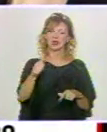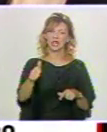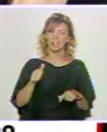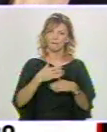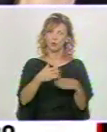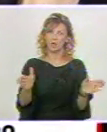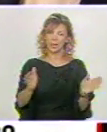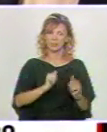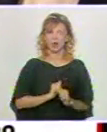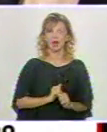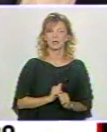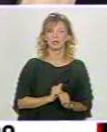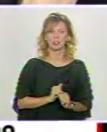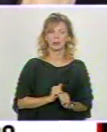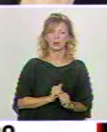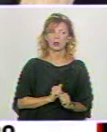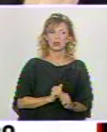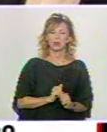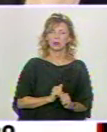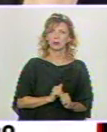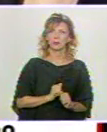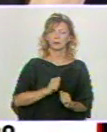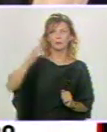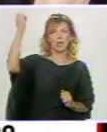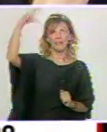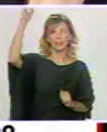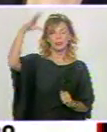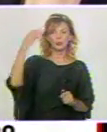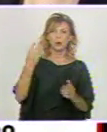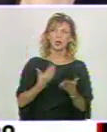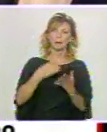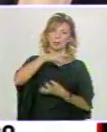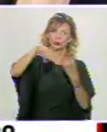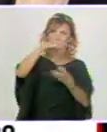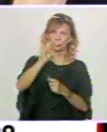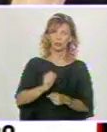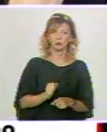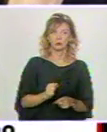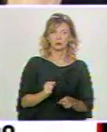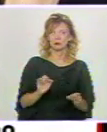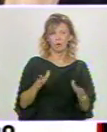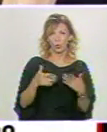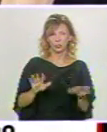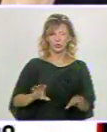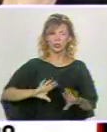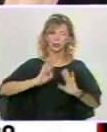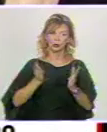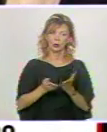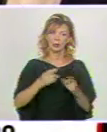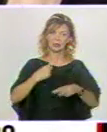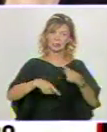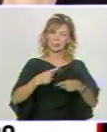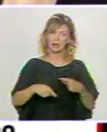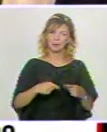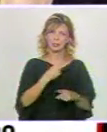între pavilioane, avertizoare de fum, deci nu se fumează în spital. Da, toate sistemele de